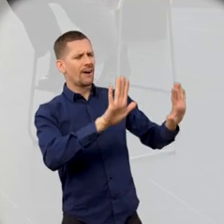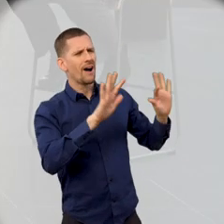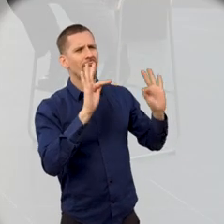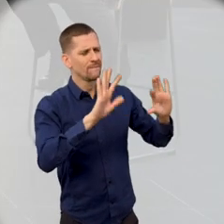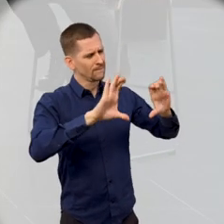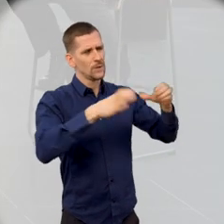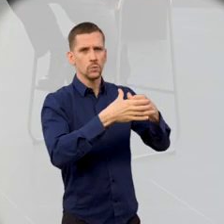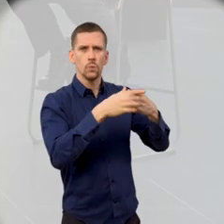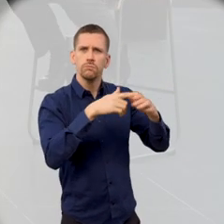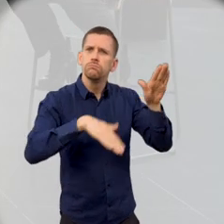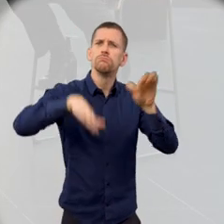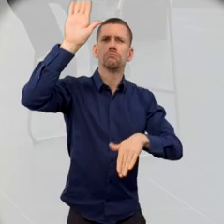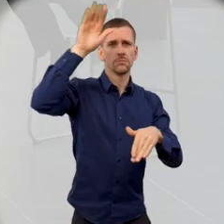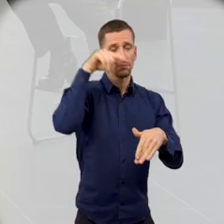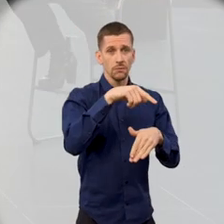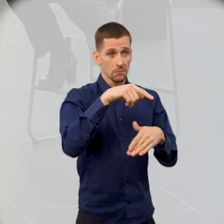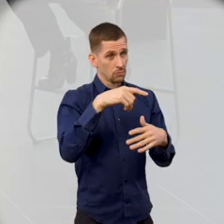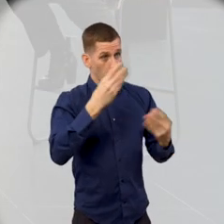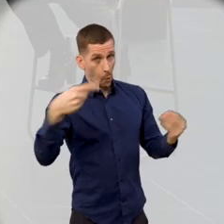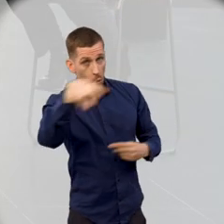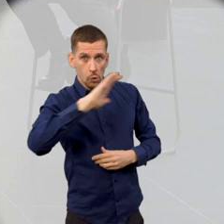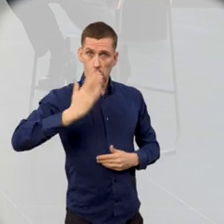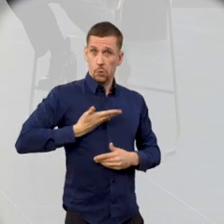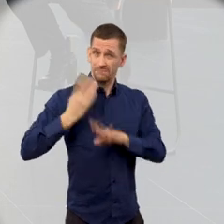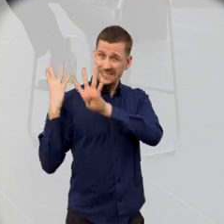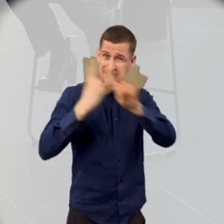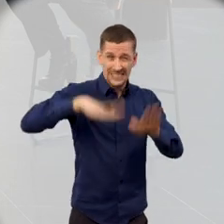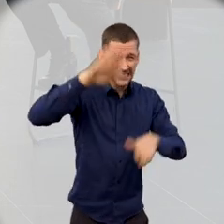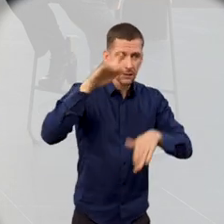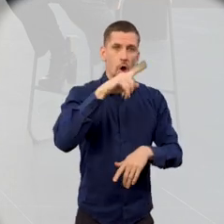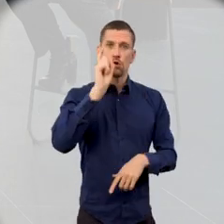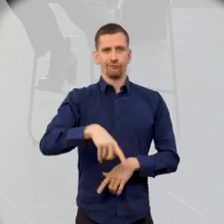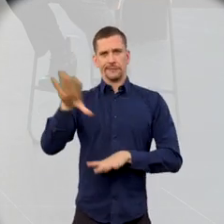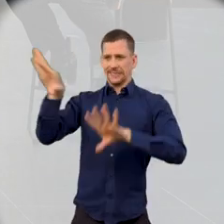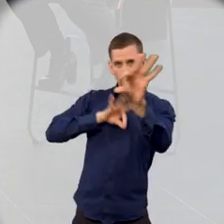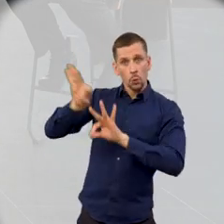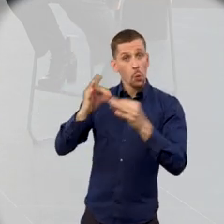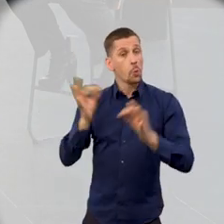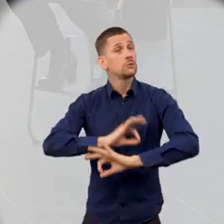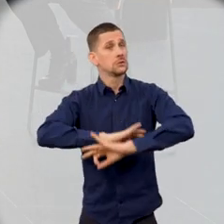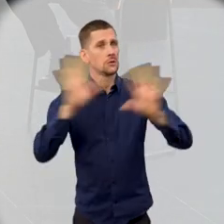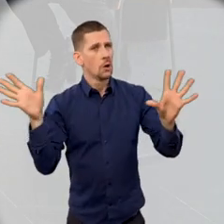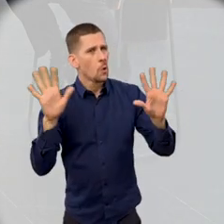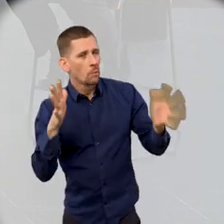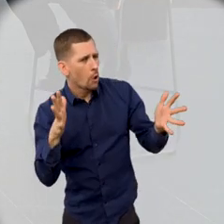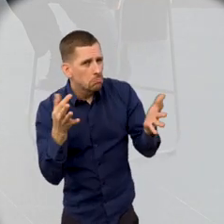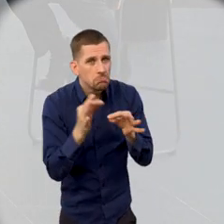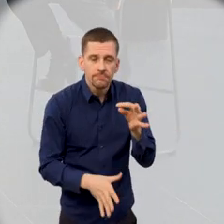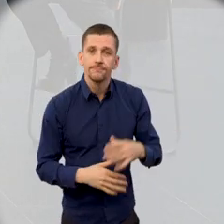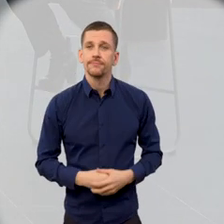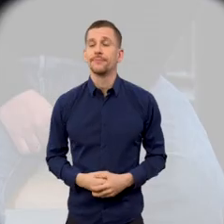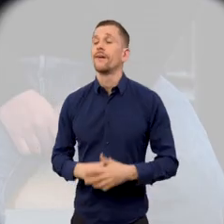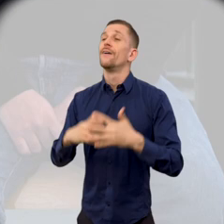reprends au début de la chaîne, c'est-à-dire ceux qui postulent à votre formation, vous recevez beaucoup de demandes. Vous avez, en gros, la sélection est très sélective ou pas pour